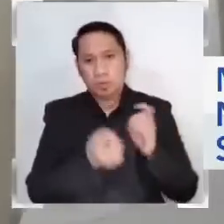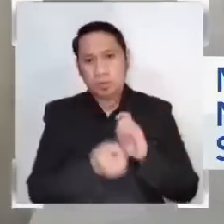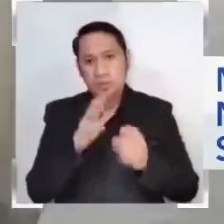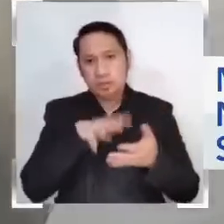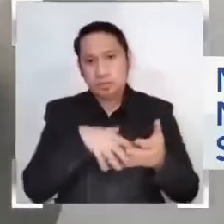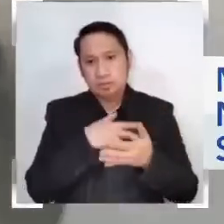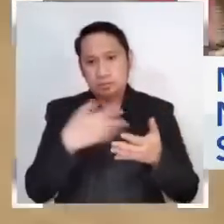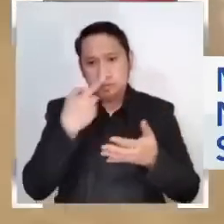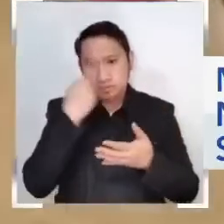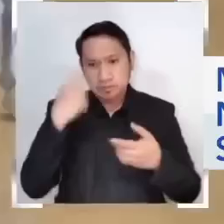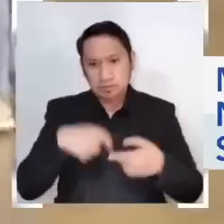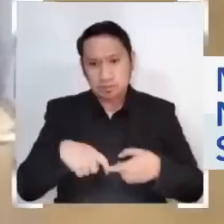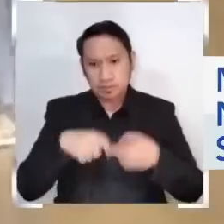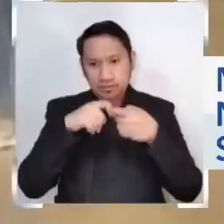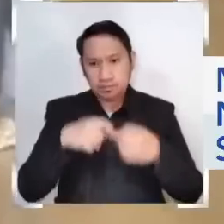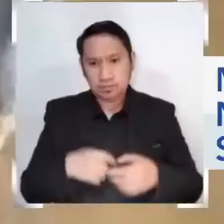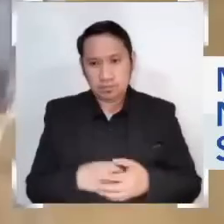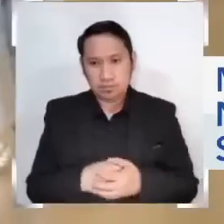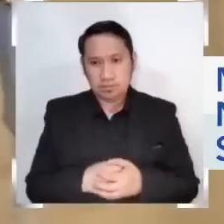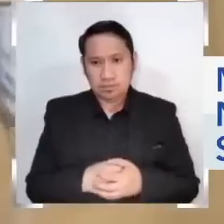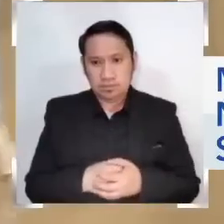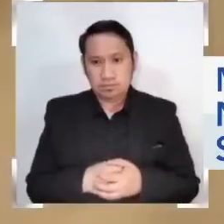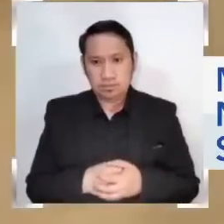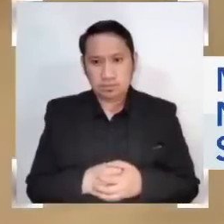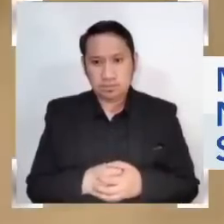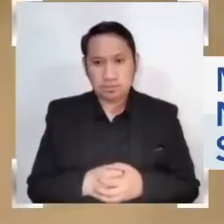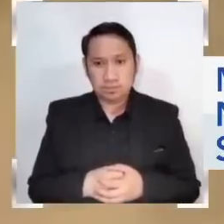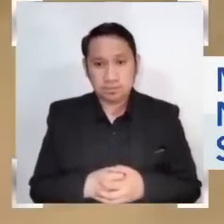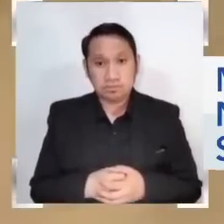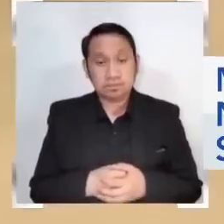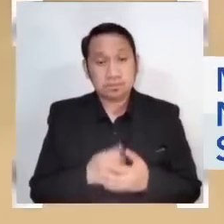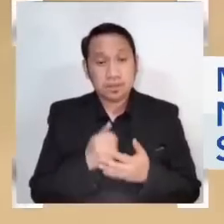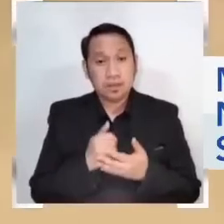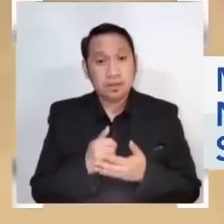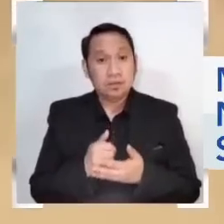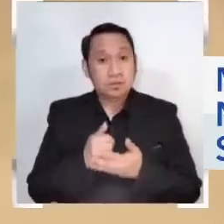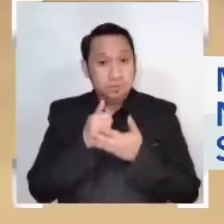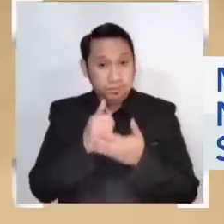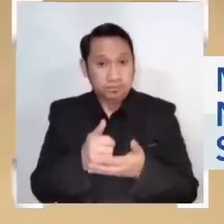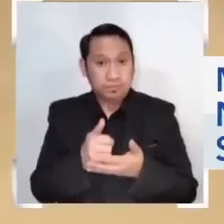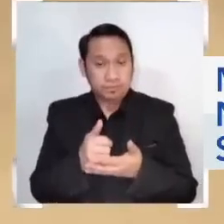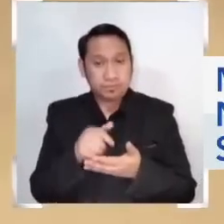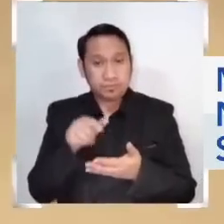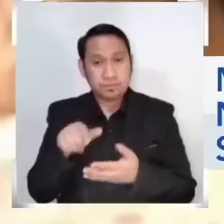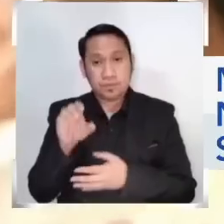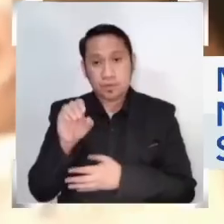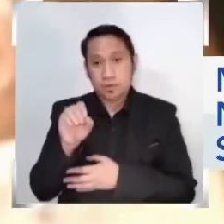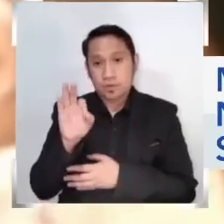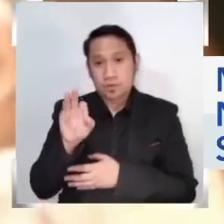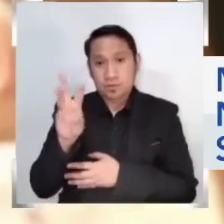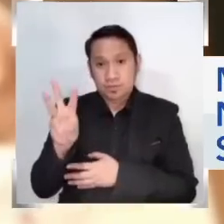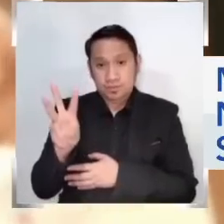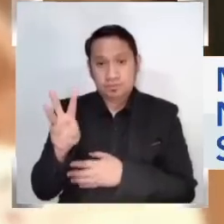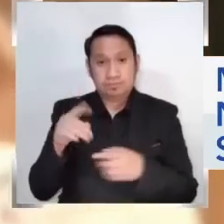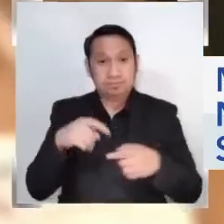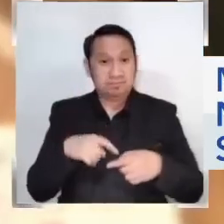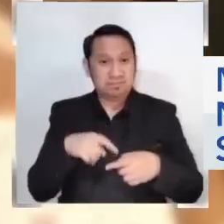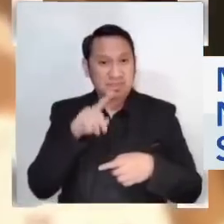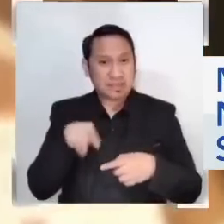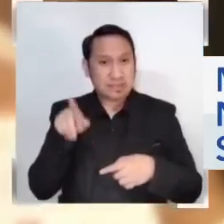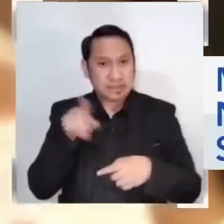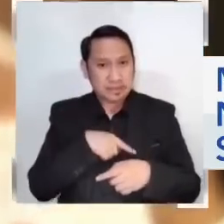pa Cebu. Tutulungan naman daw ng Department of Migrant Workers ang mga OFW na nakansela ang local